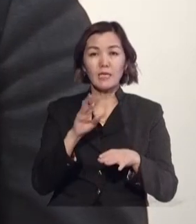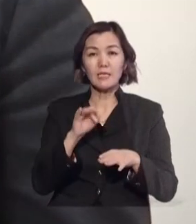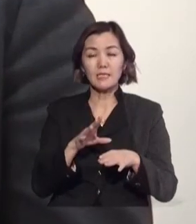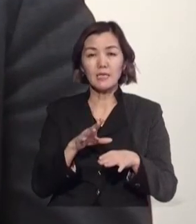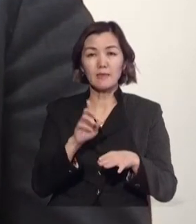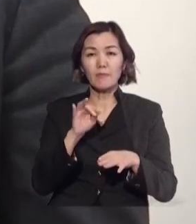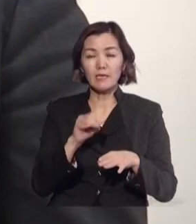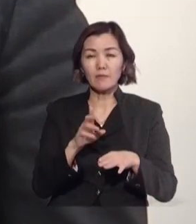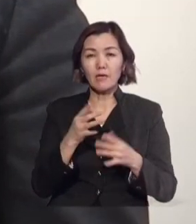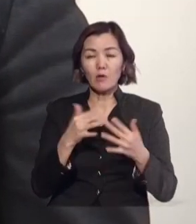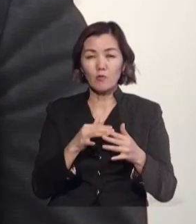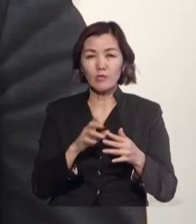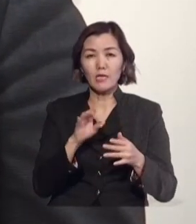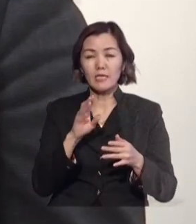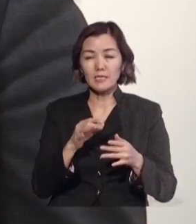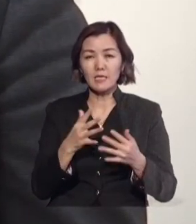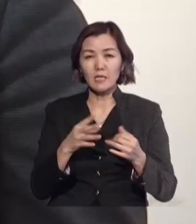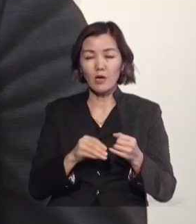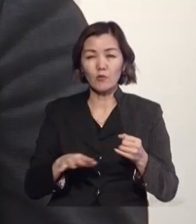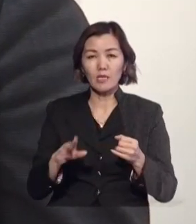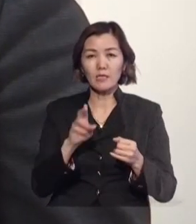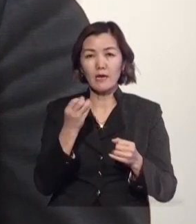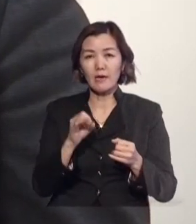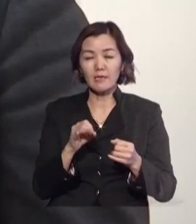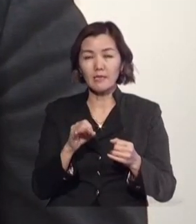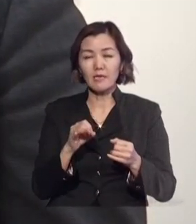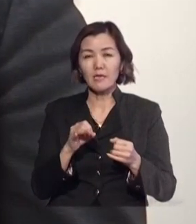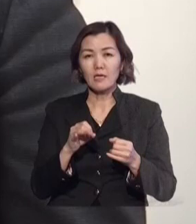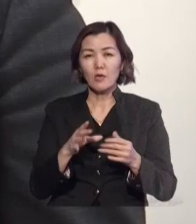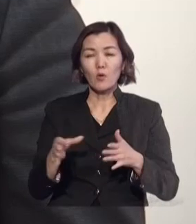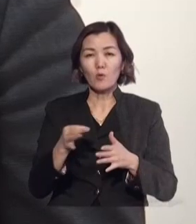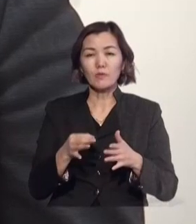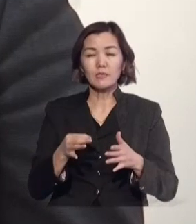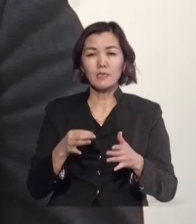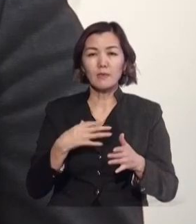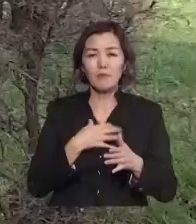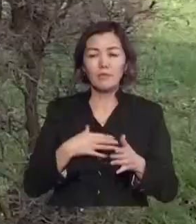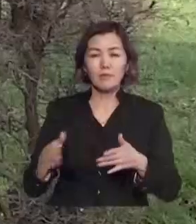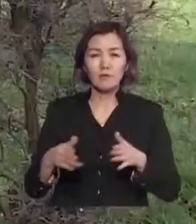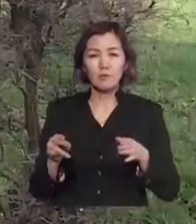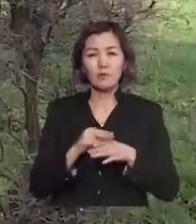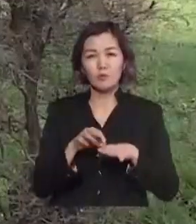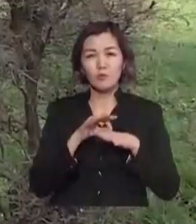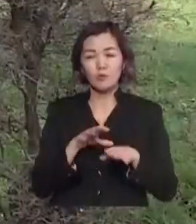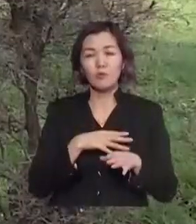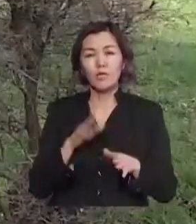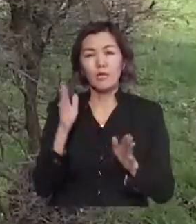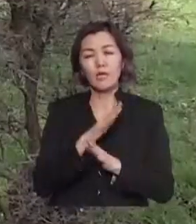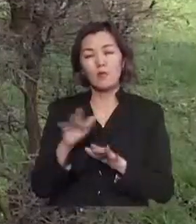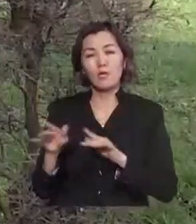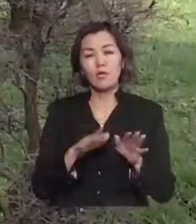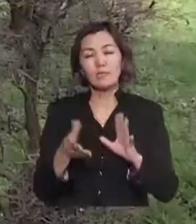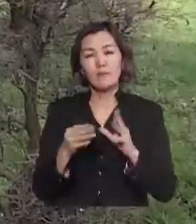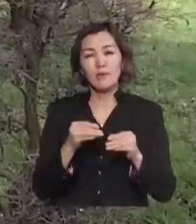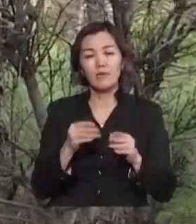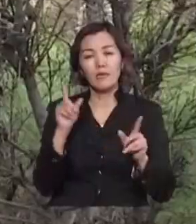Бақтыбай ауылында, Ескелді ауданының Қайнарлауын Маңғаратын облыстық маңызы бар жөндеу жұмыстары жүргізілуде. Ал экологиялық акцияға өңірдің